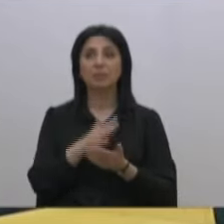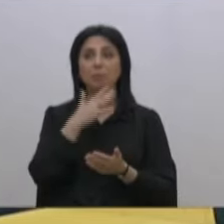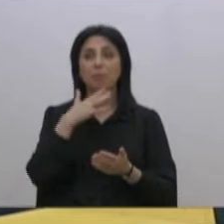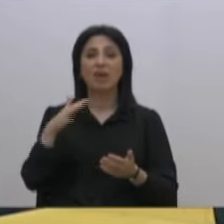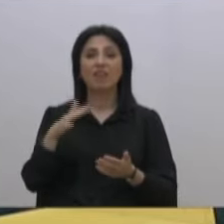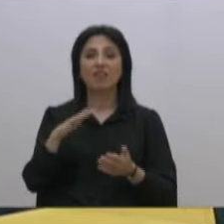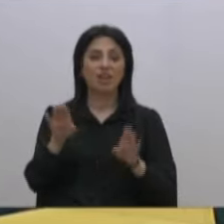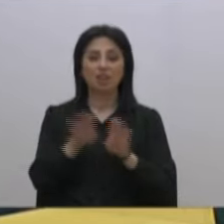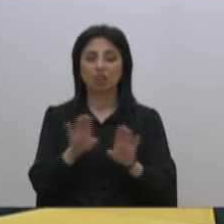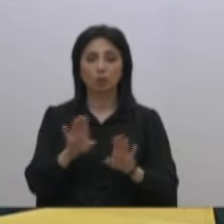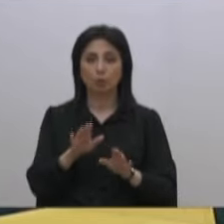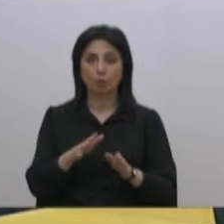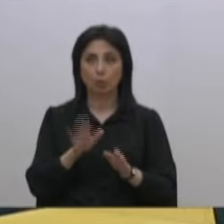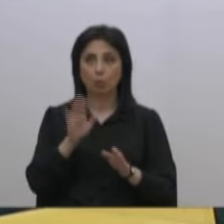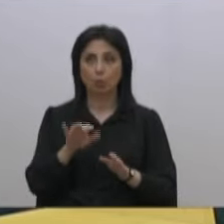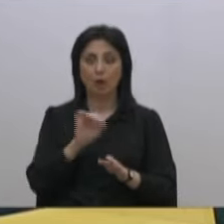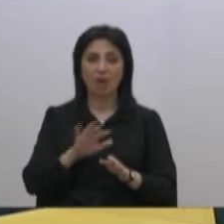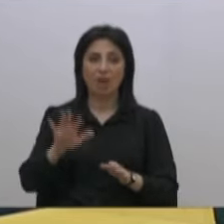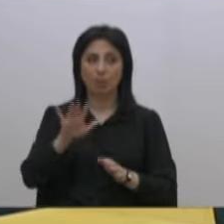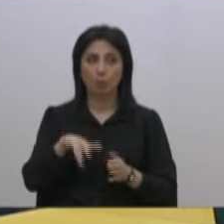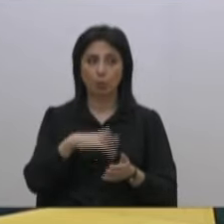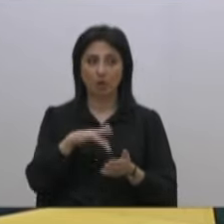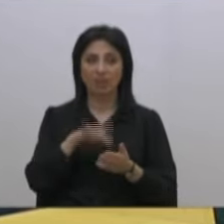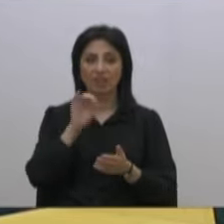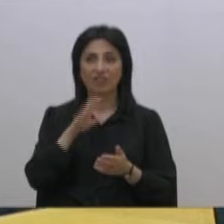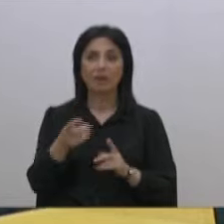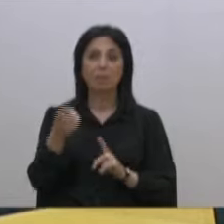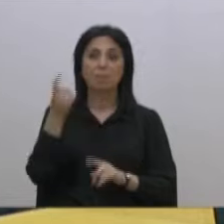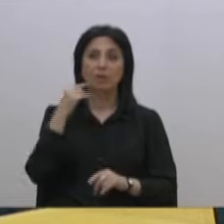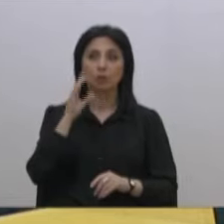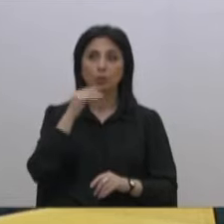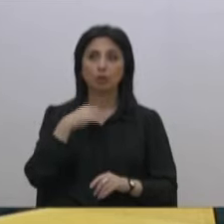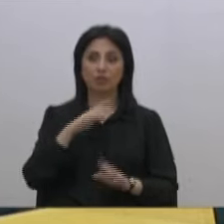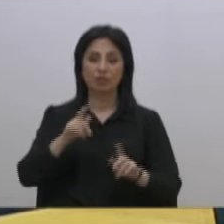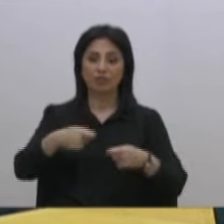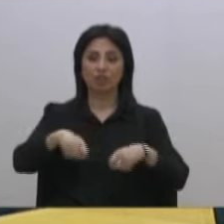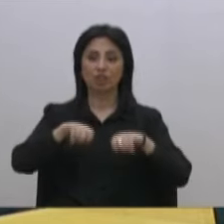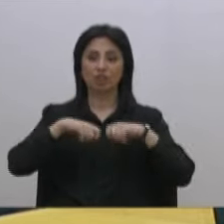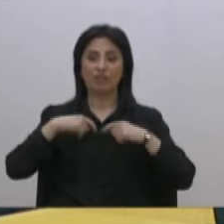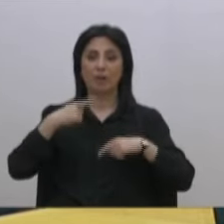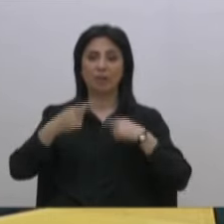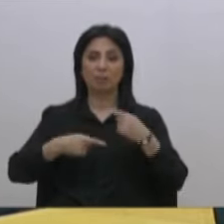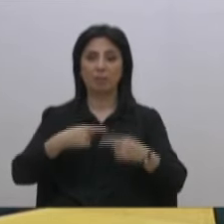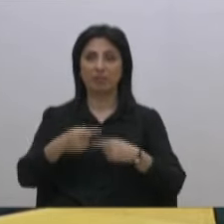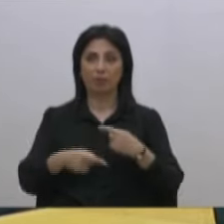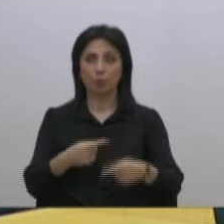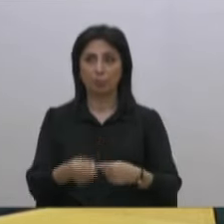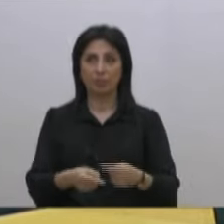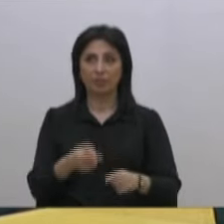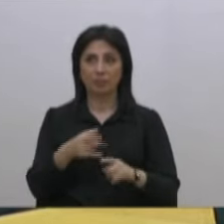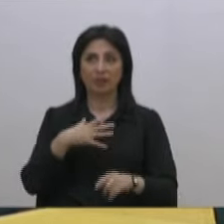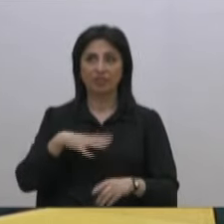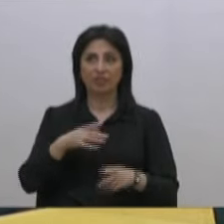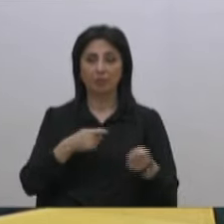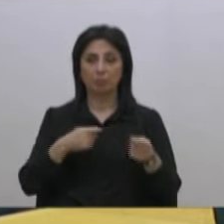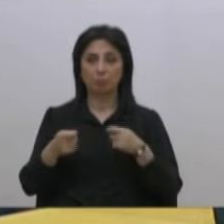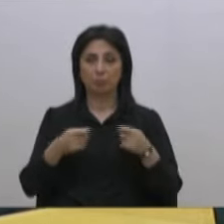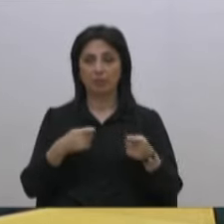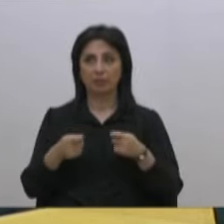ბევრად შეუდარებლად უფრო ევროპული ქალაქი, ვიდრე მაშინ, როდესაც ჩვენ ჩავიბარეთ მემკვიდრეობით ამ ქვეყნის